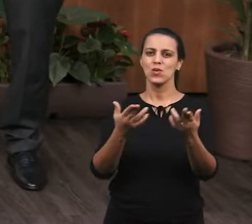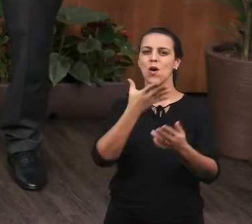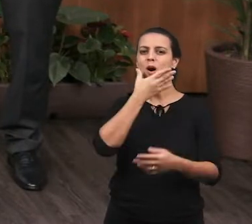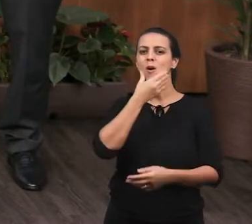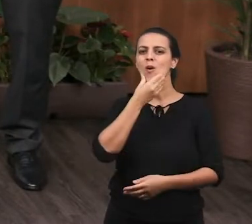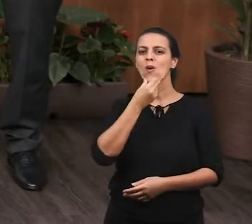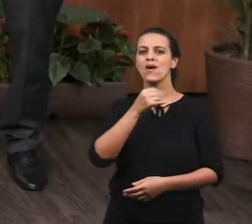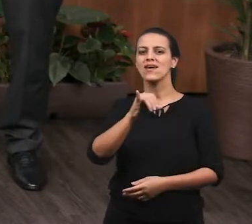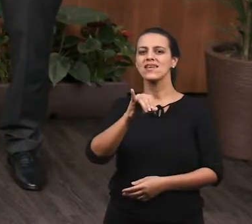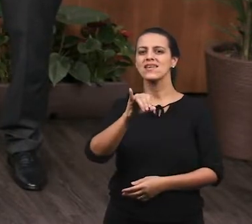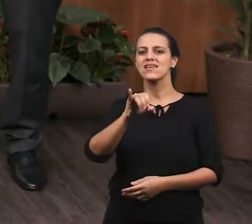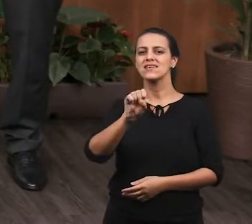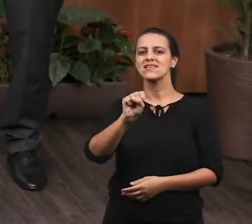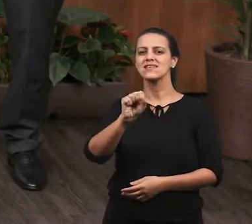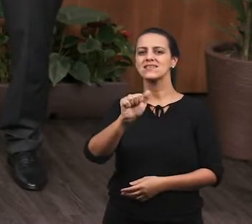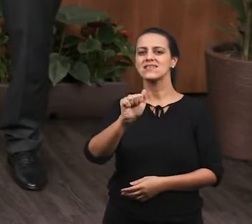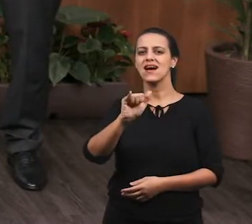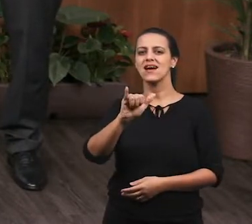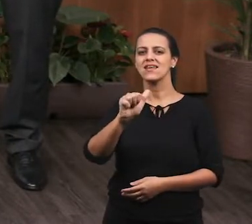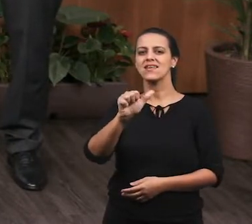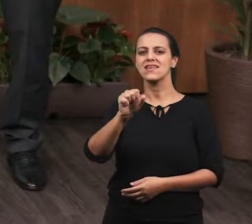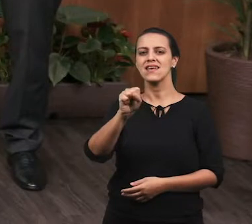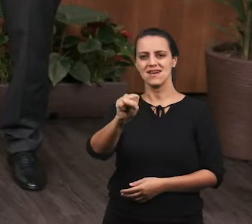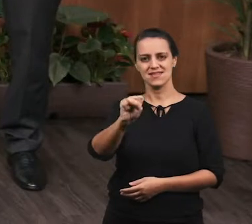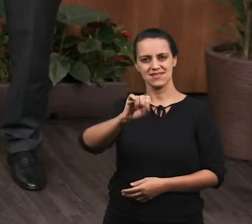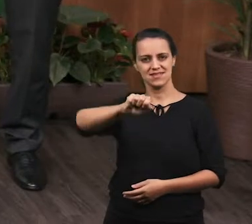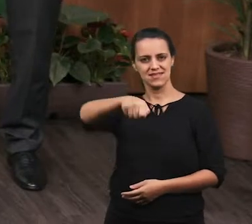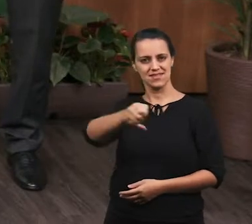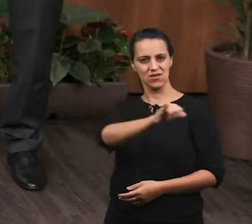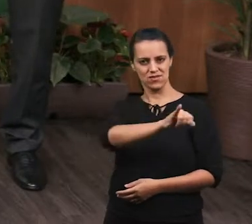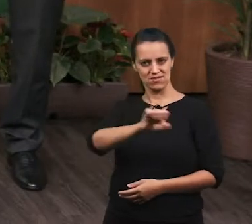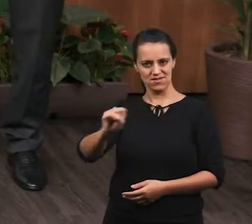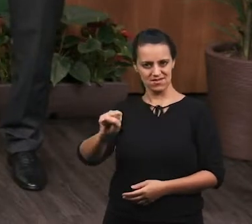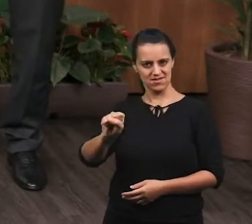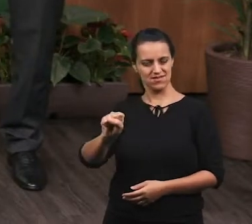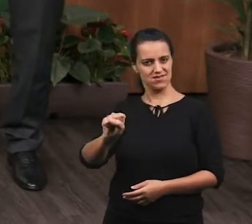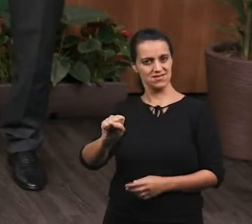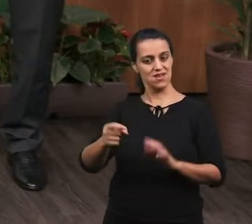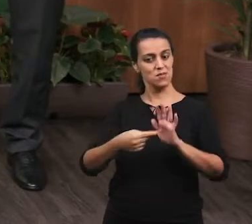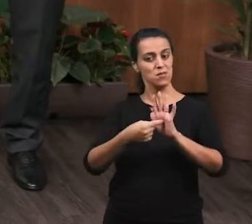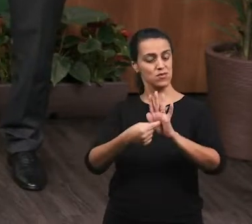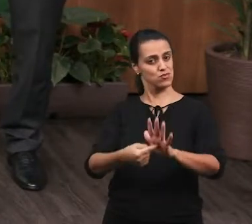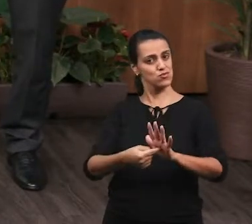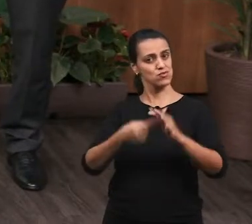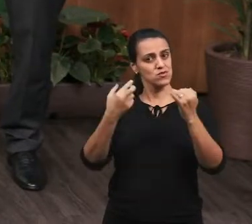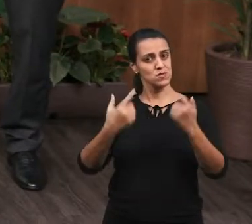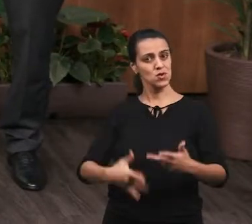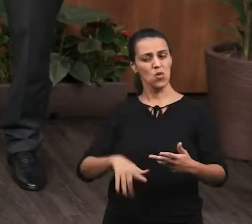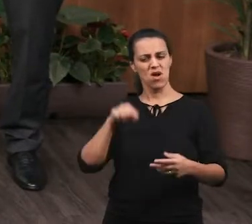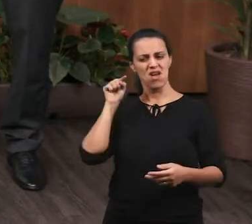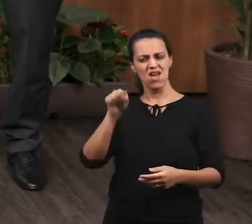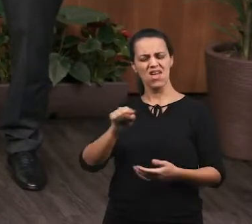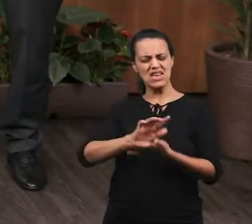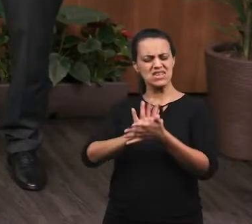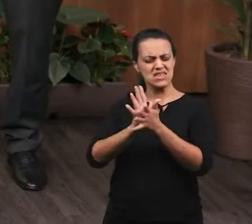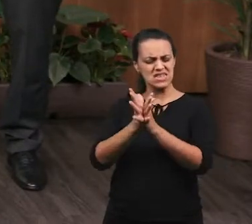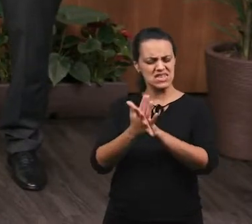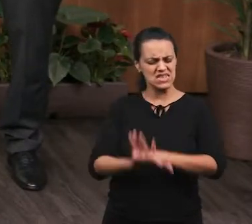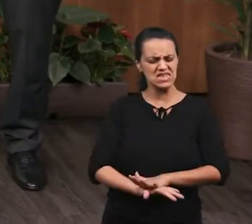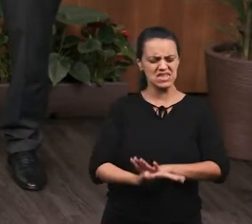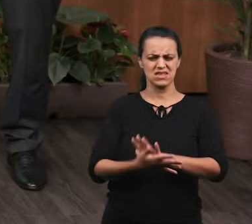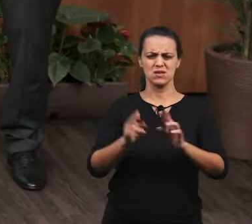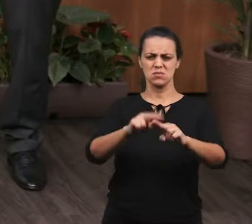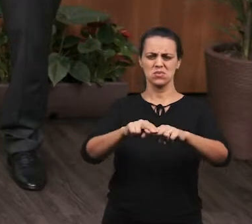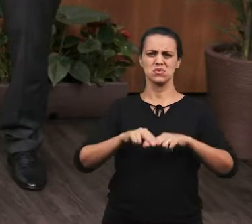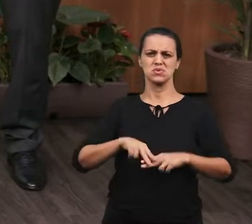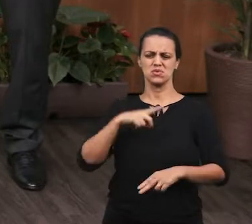пророк Исаия в главе 53. Он был за наши грехи, он